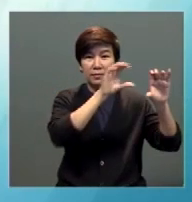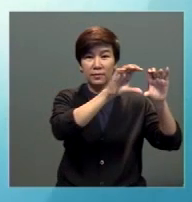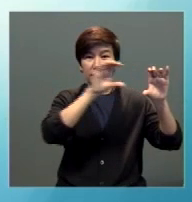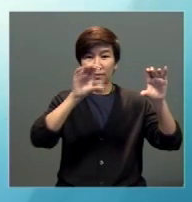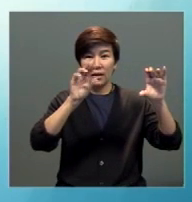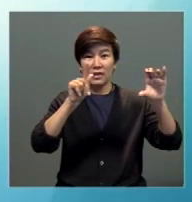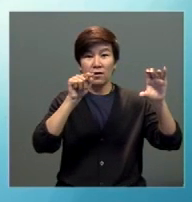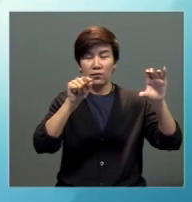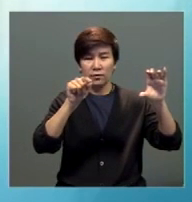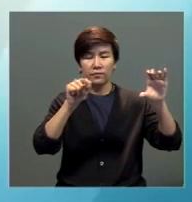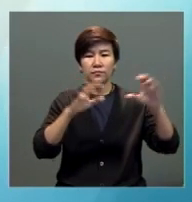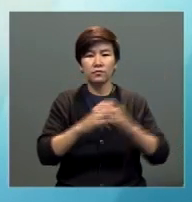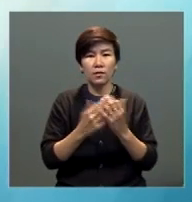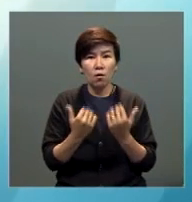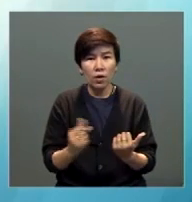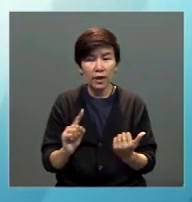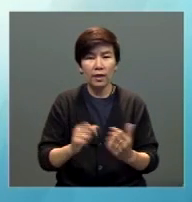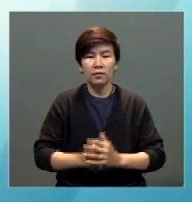รายนะครับที่เป็นสีเขียวตรงกลางนี้นะครับแล้วก็ยินดีกับอีก1